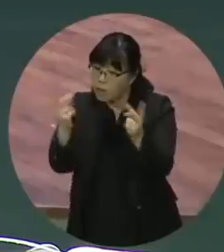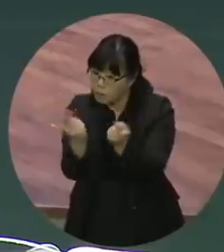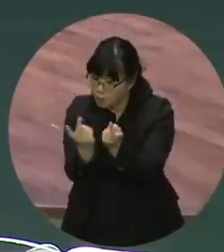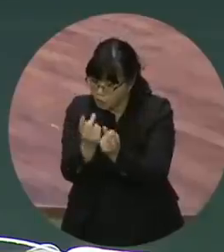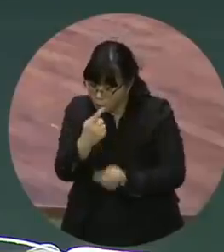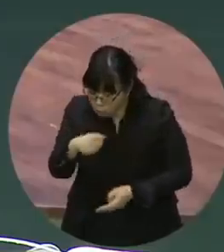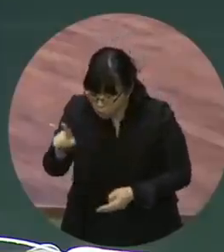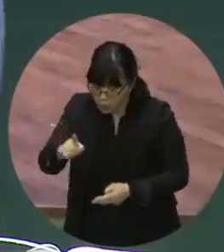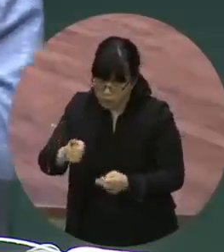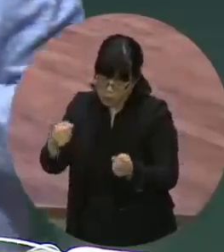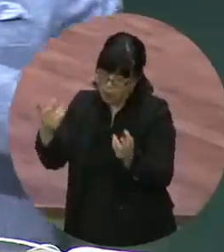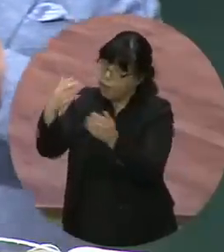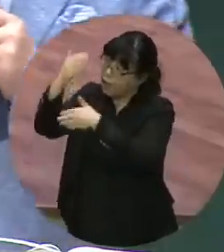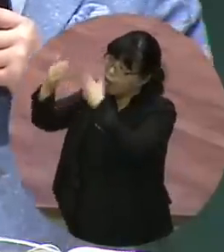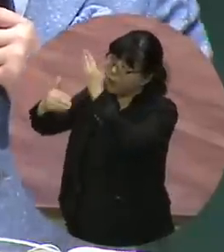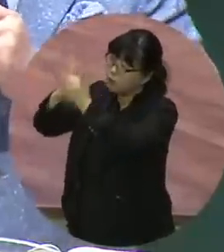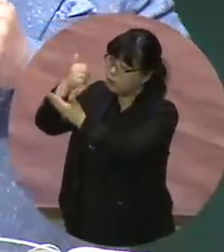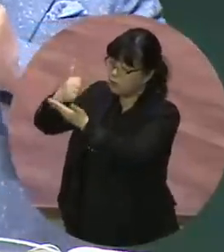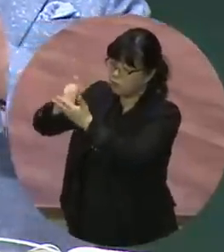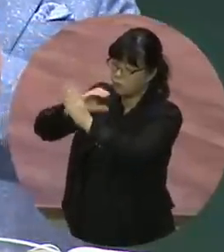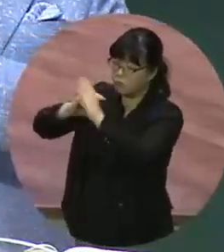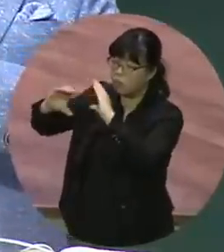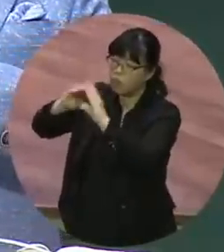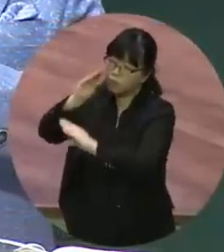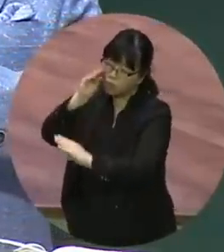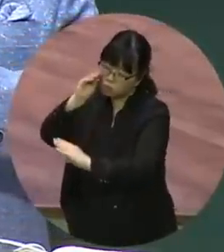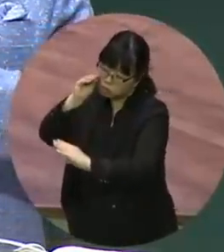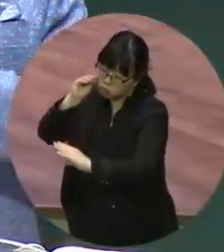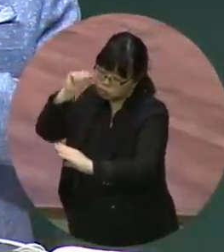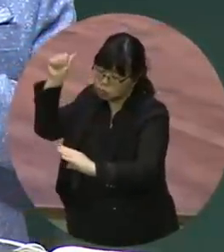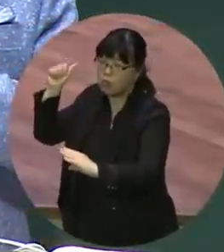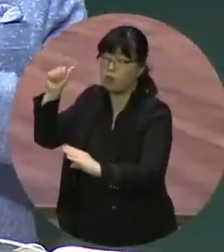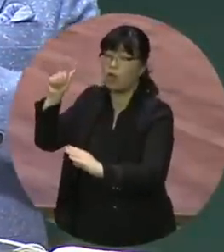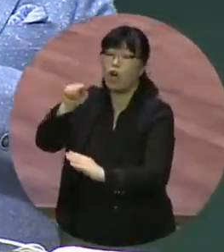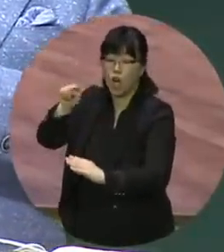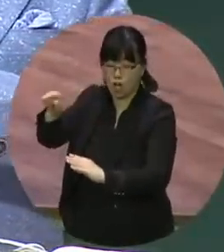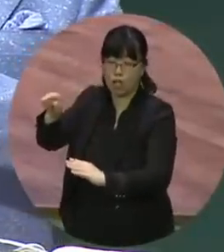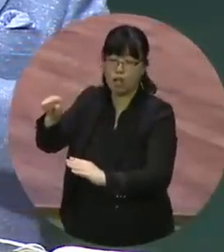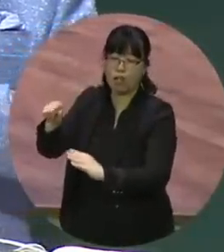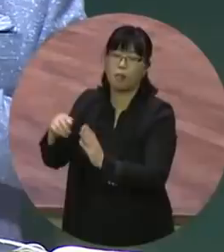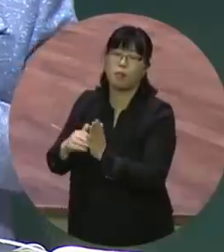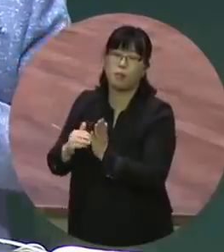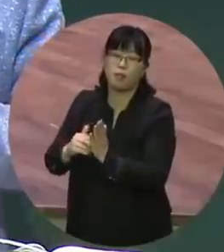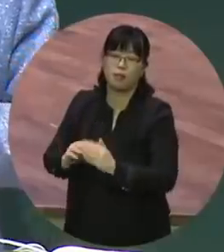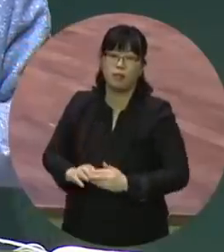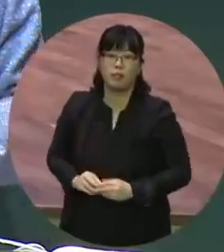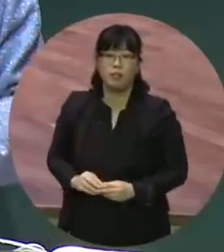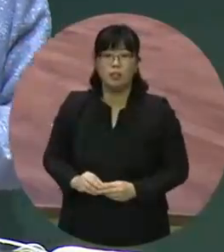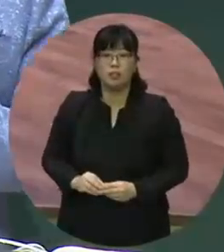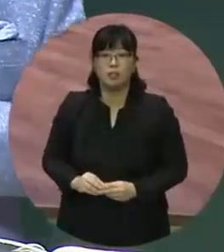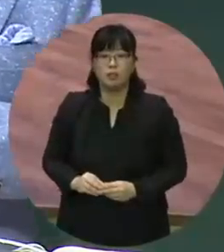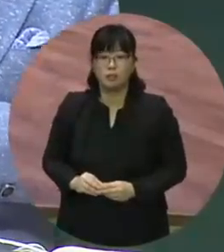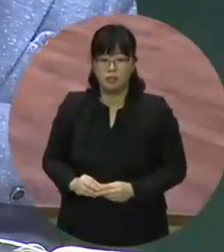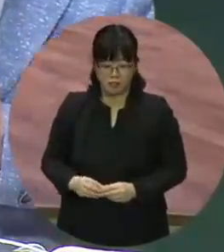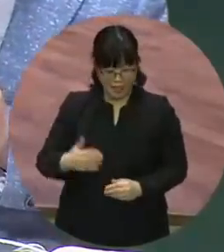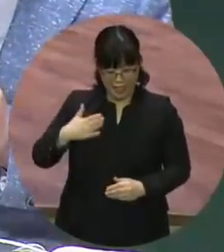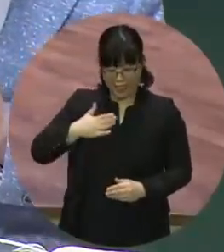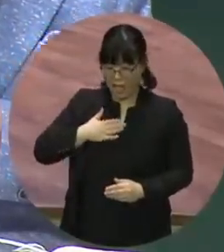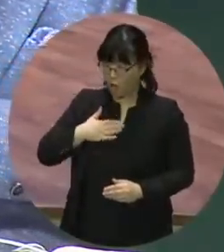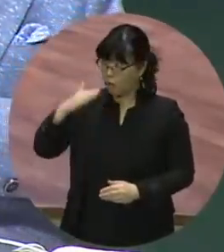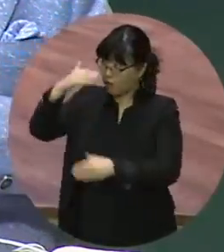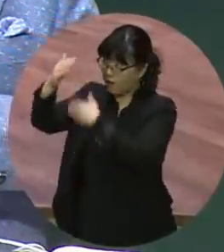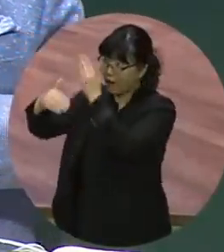소통. 하나님과 나와 단둘이의 깊은 소통. 아버지와 나와의 단둘이의 깊은